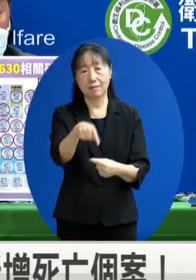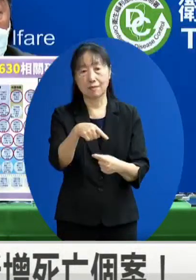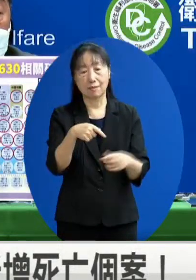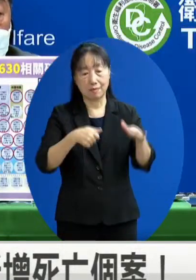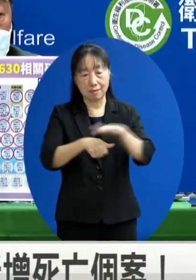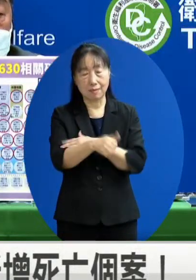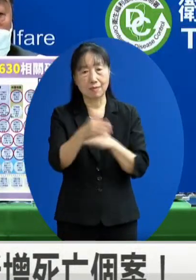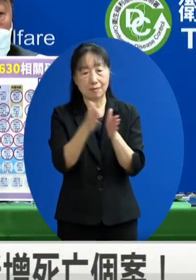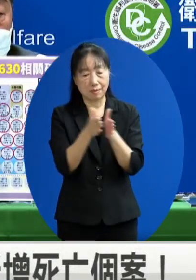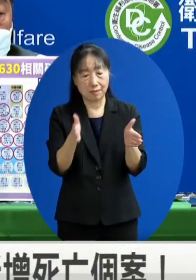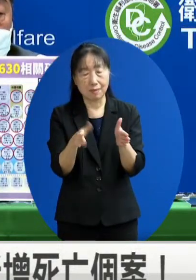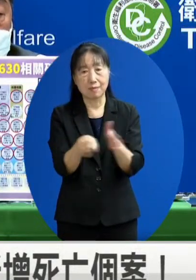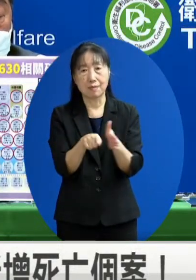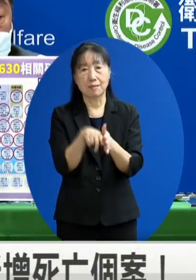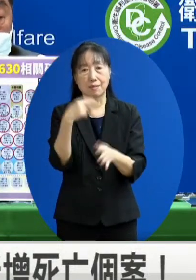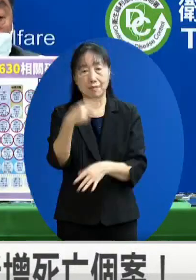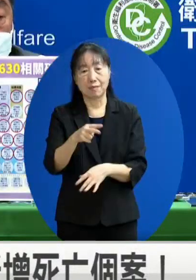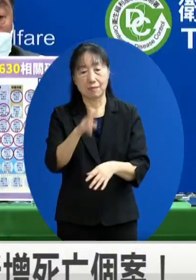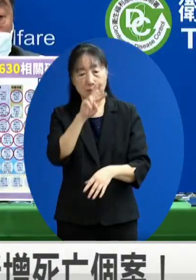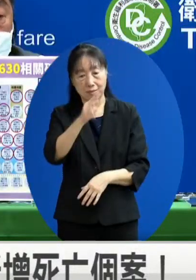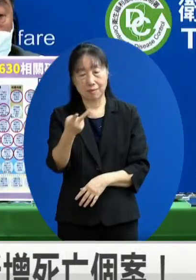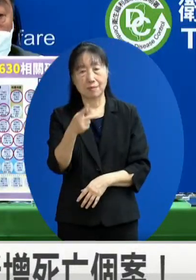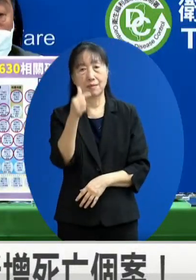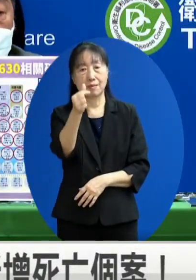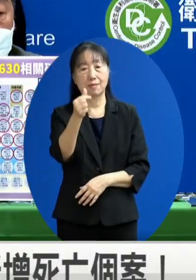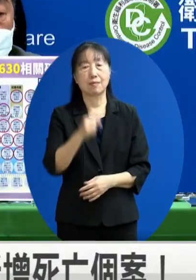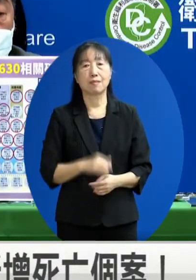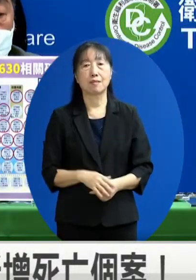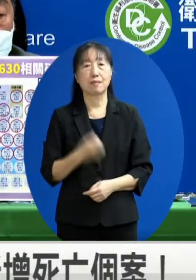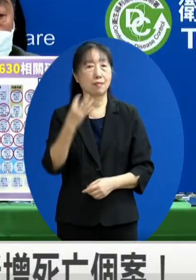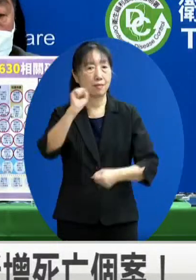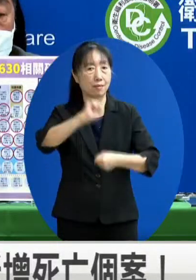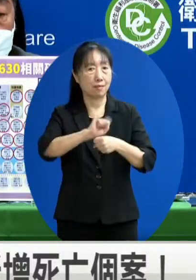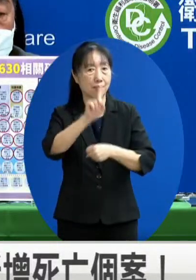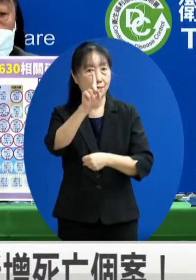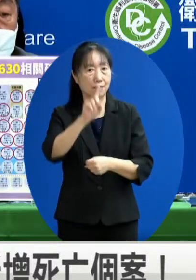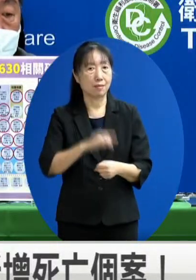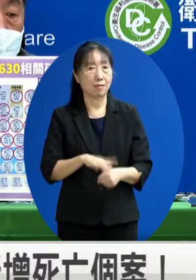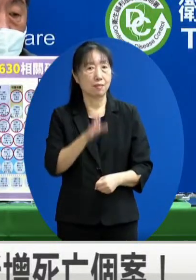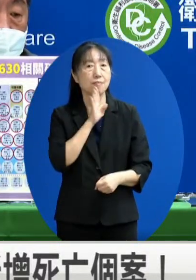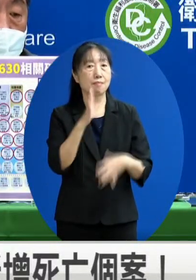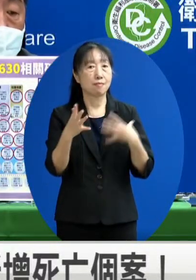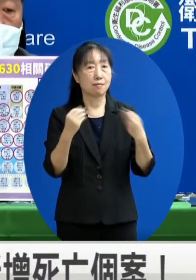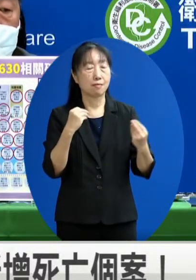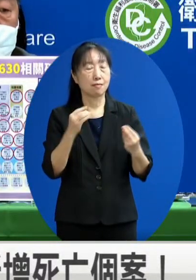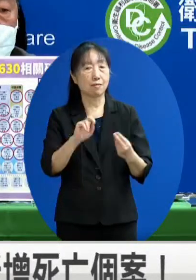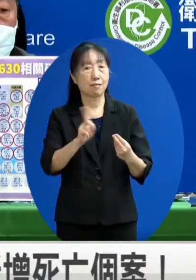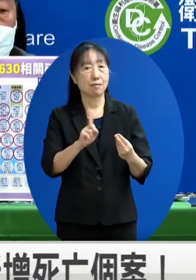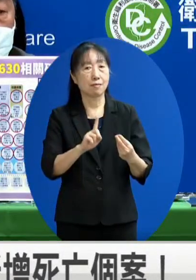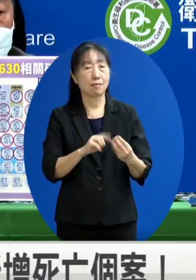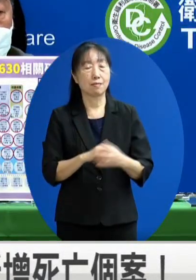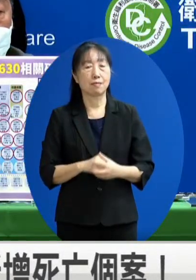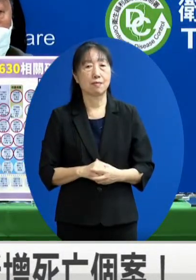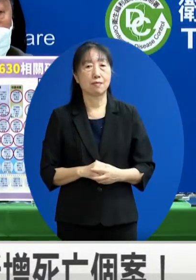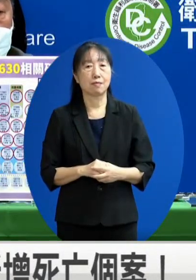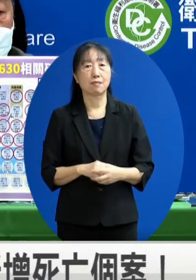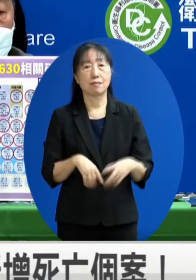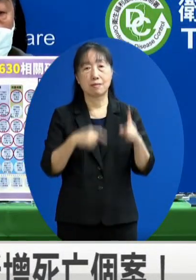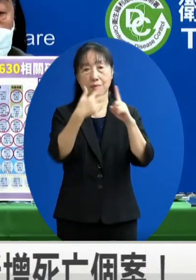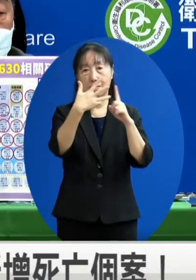阳。那另外新增的一条哈，现在目前还不清楚哈的一条线哈，